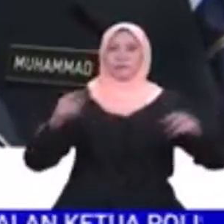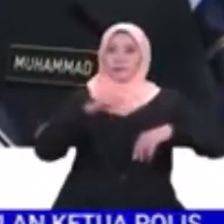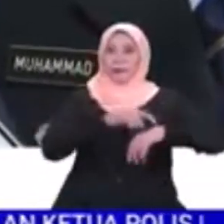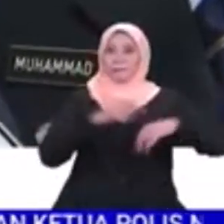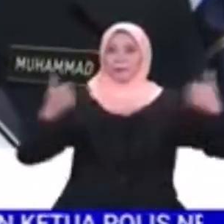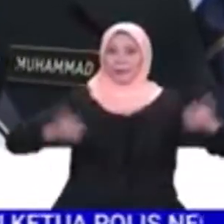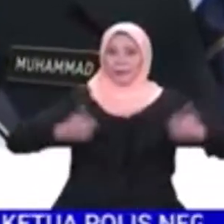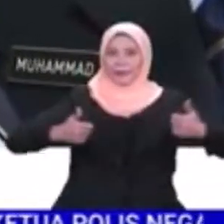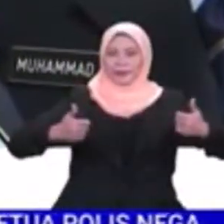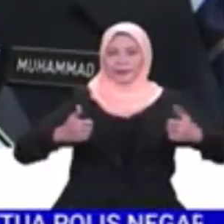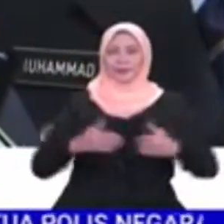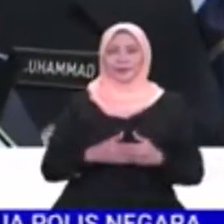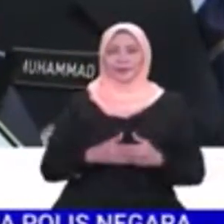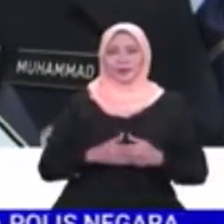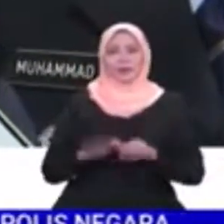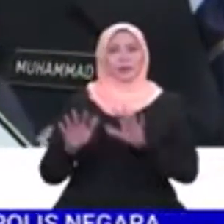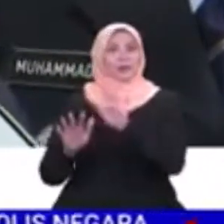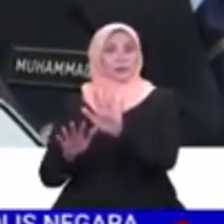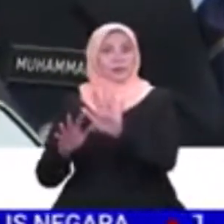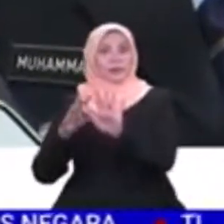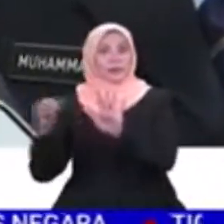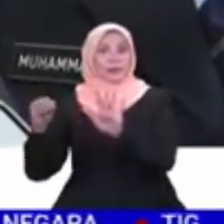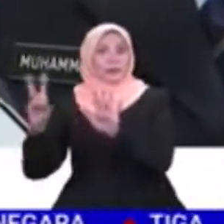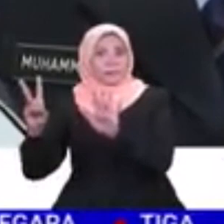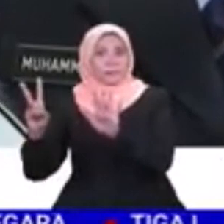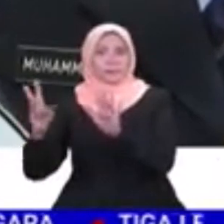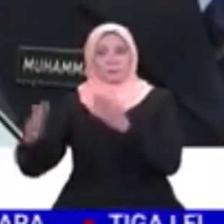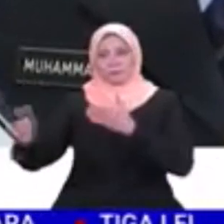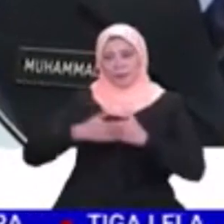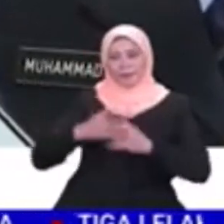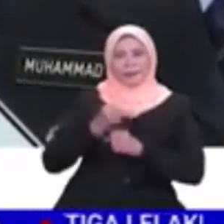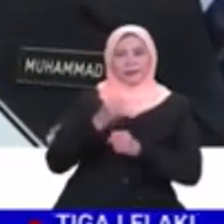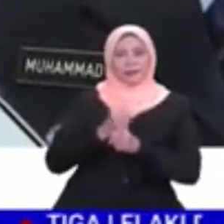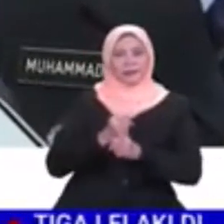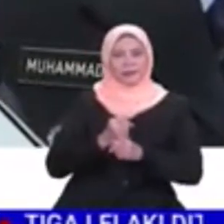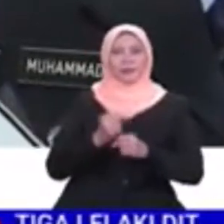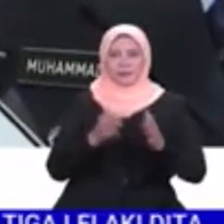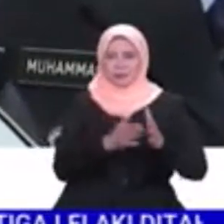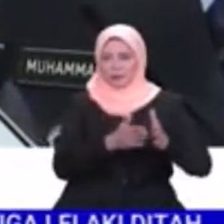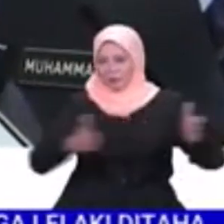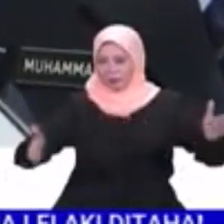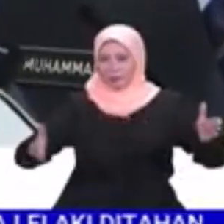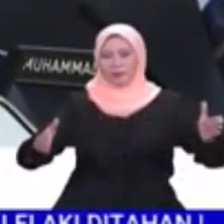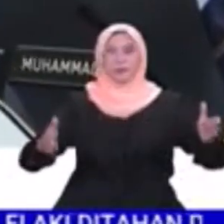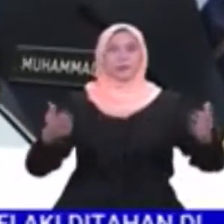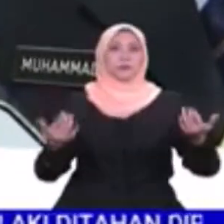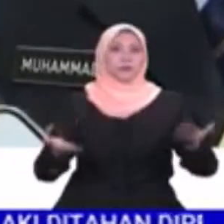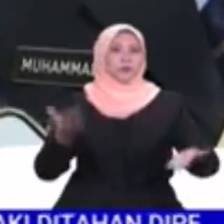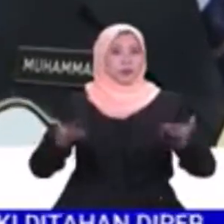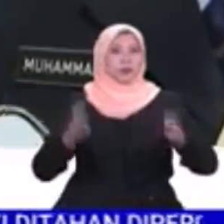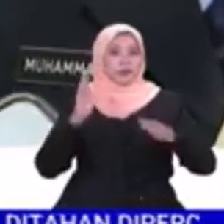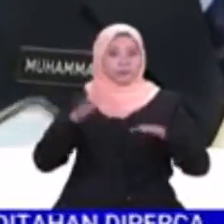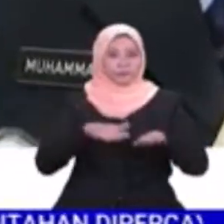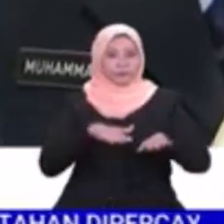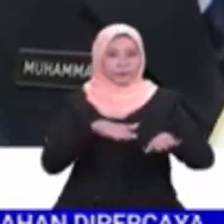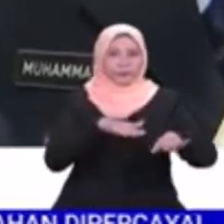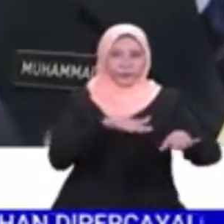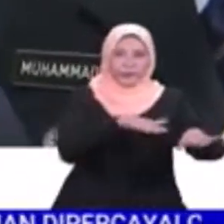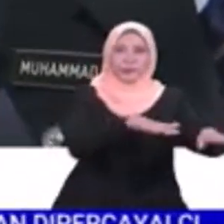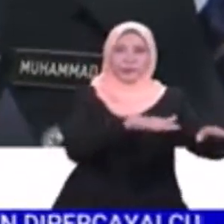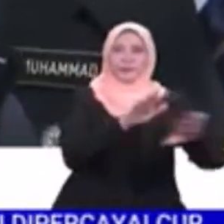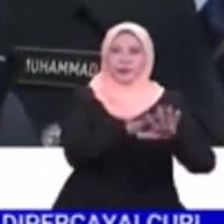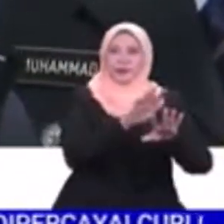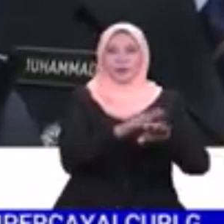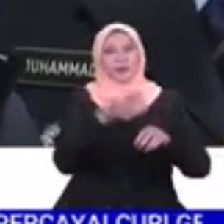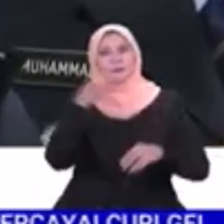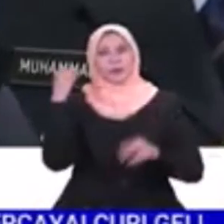yang tinggal cuma 2 hari je, 5 dan 6 untuk bekerja balik. Tapi saya jangka masa itu pergerakan masif mungkin akan berlaku di seluruh Malaysia.